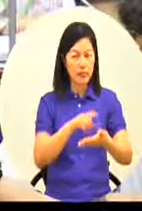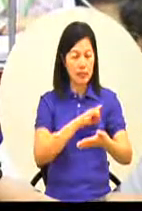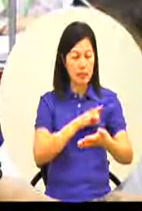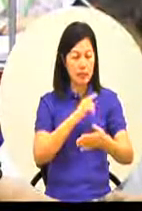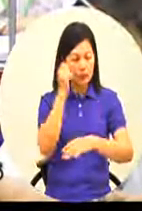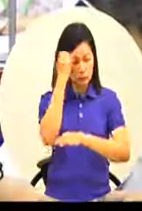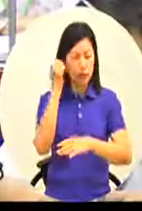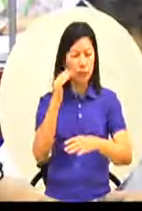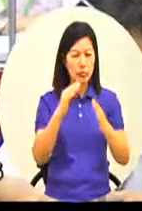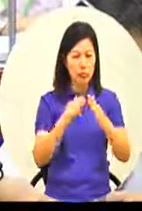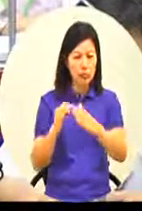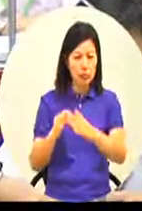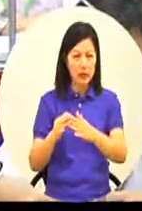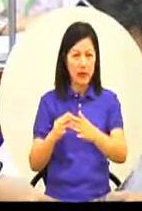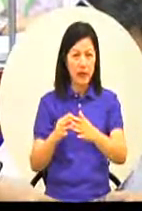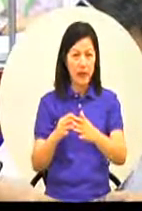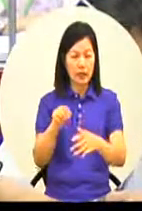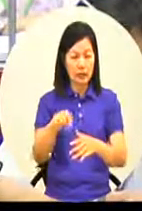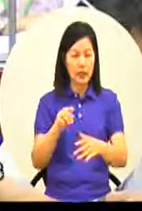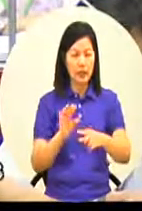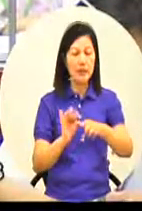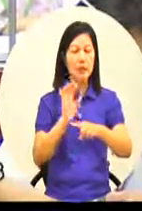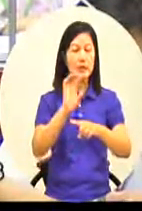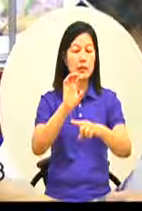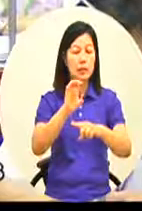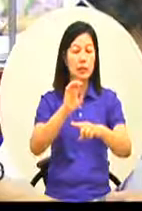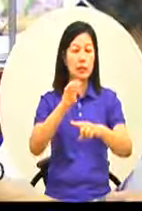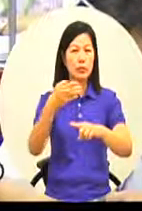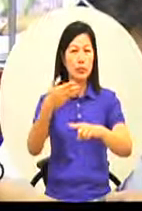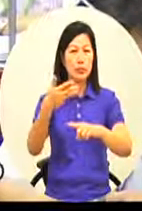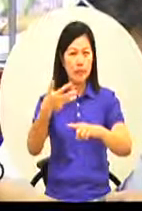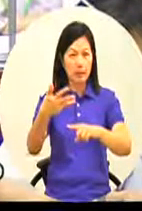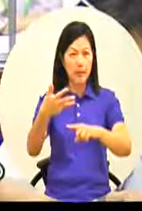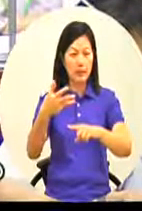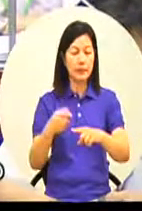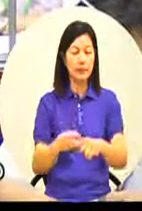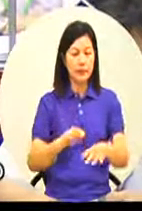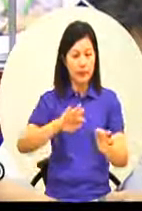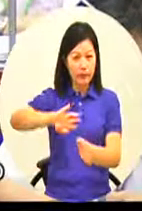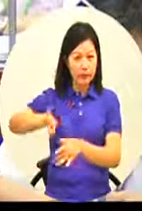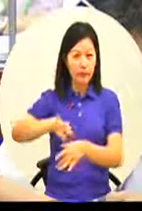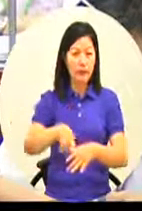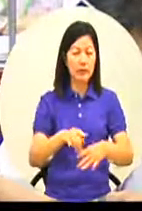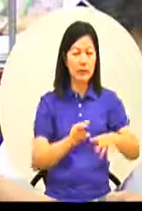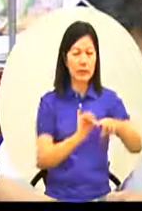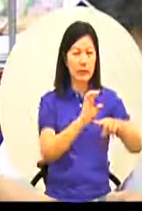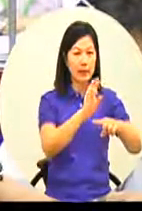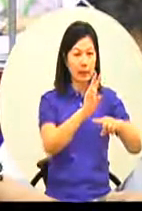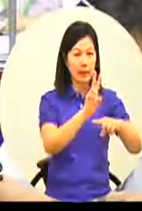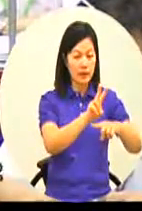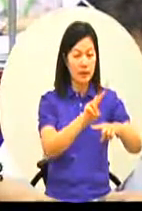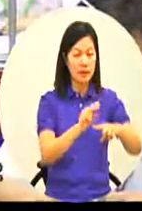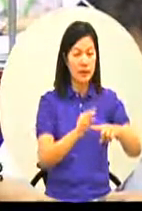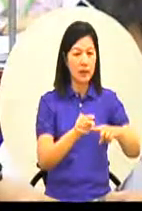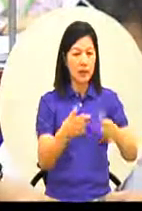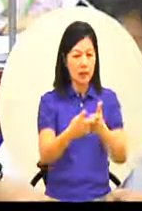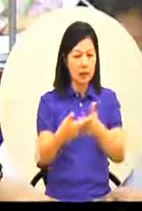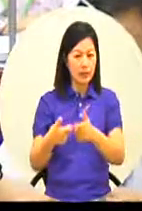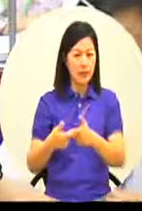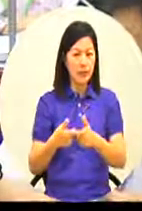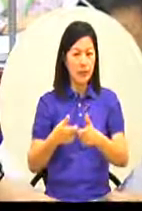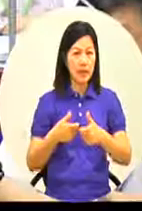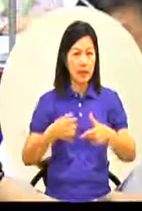经占98%，啊，其他2%的人，其他2%的迄个土地所有权人，较适用到。较悬